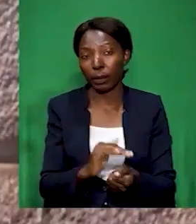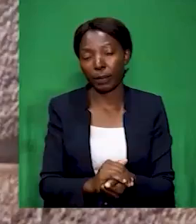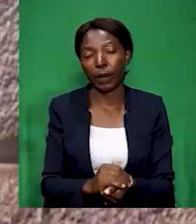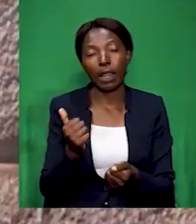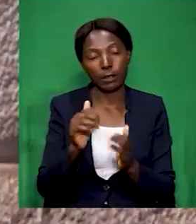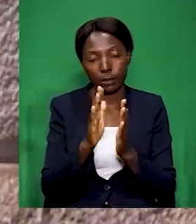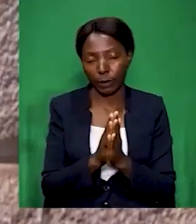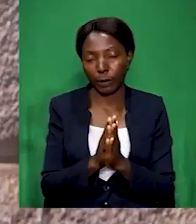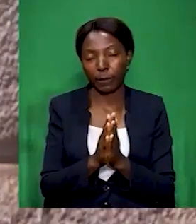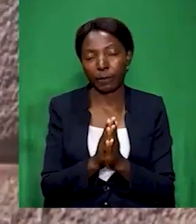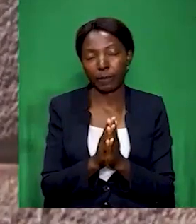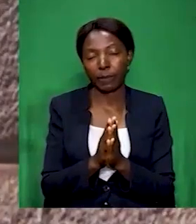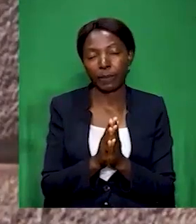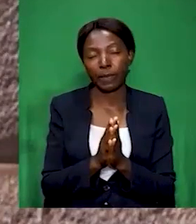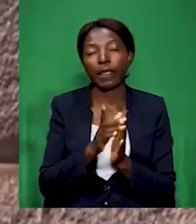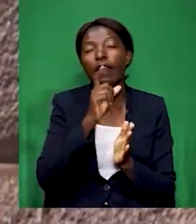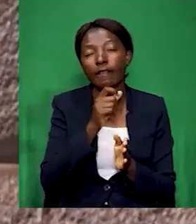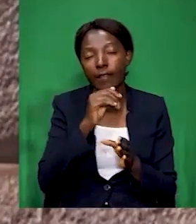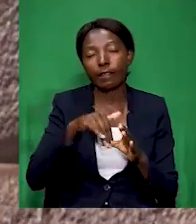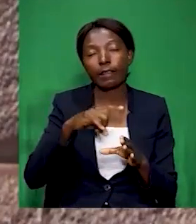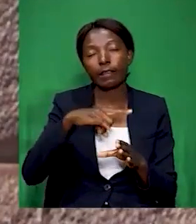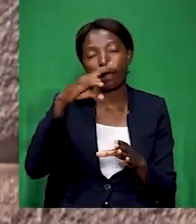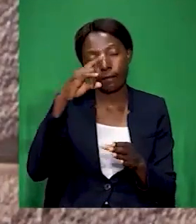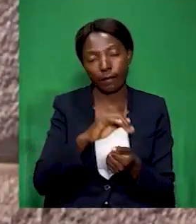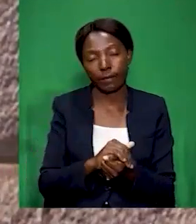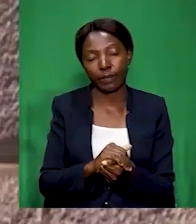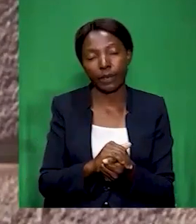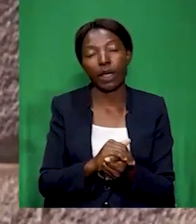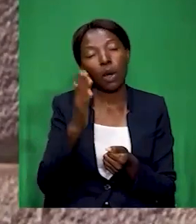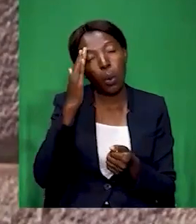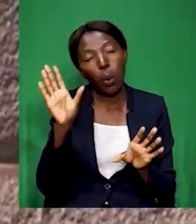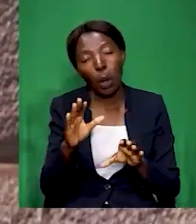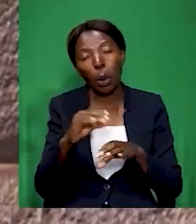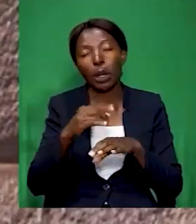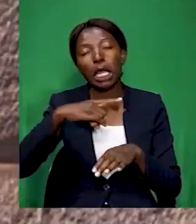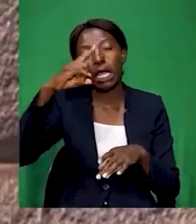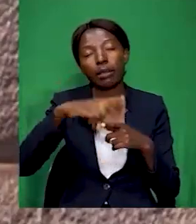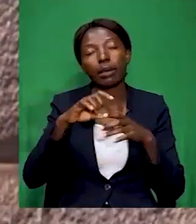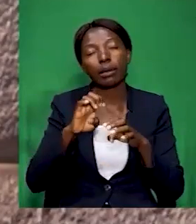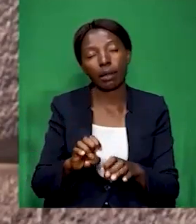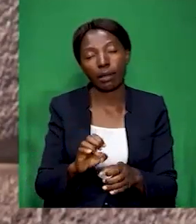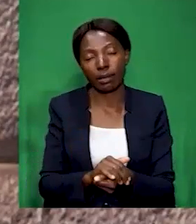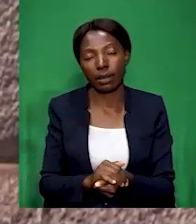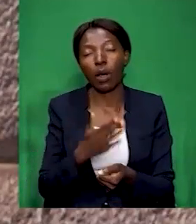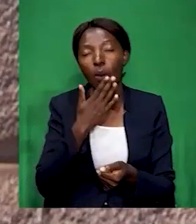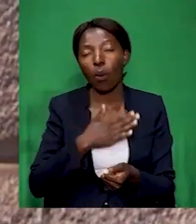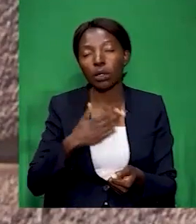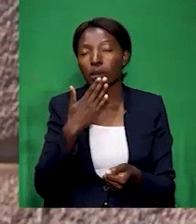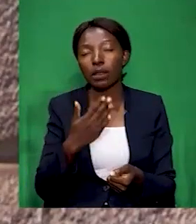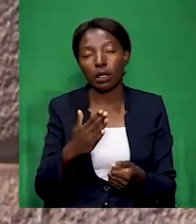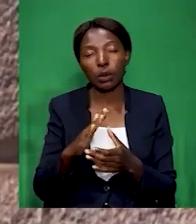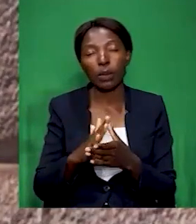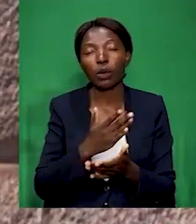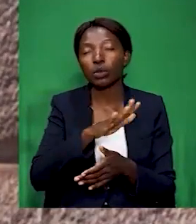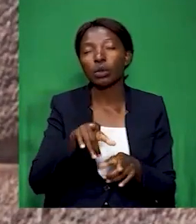ravo. Ngatinamatei. Baba edu anodikanwa vanobata ushe panyika nekumusoro kudenga, toda kutenda ino kuti muri baba